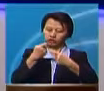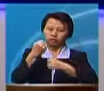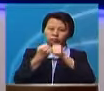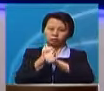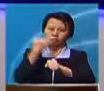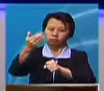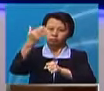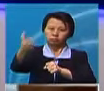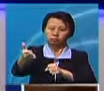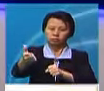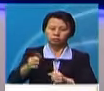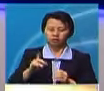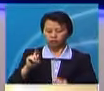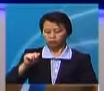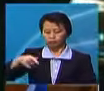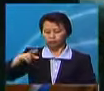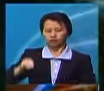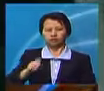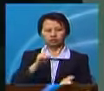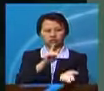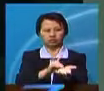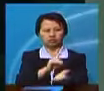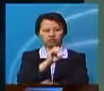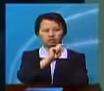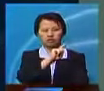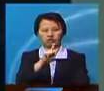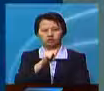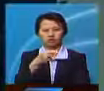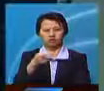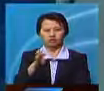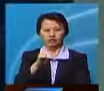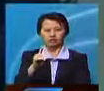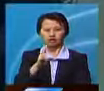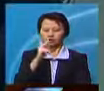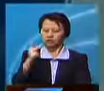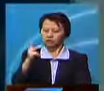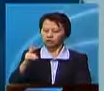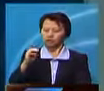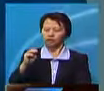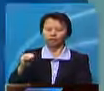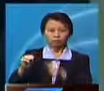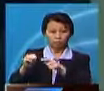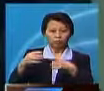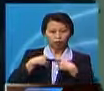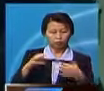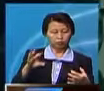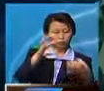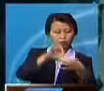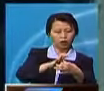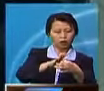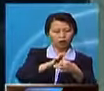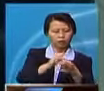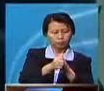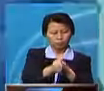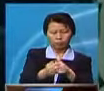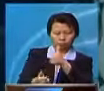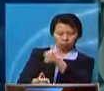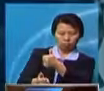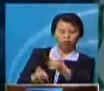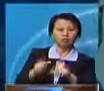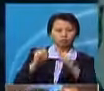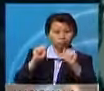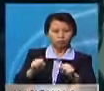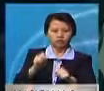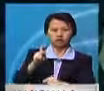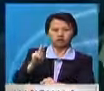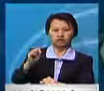tahun. Timbalan Perdana Menteri Datuk Seri Dr. Ahmad Zahid Hamidi berkata, KKMM mempunyai gabungan pimpinan yang baik